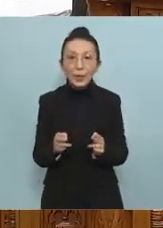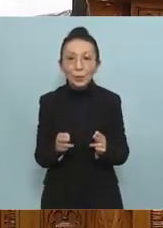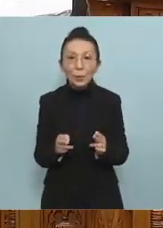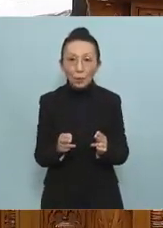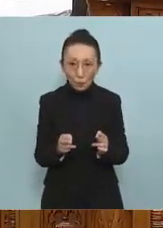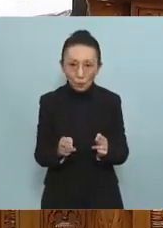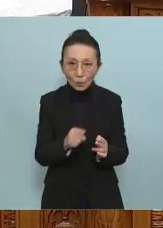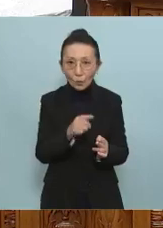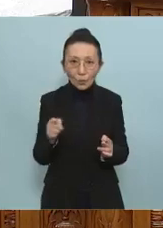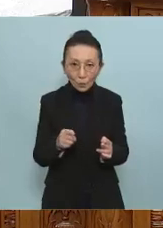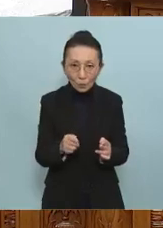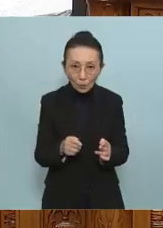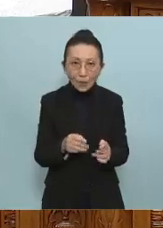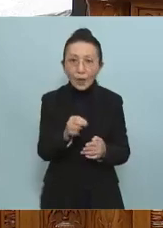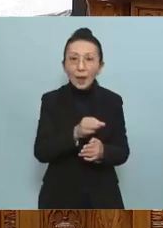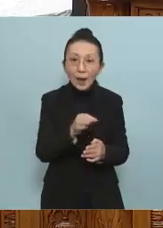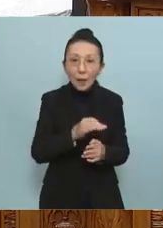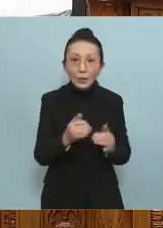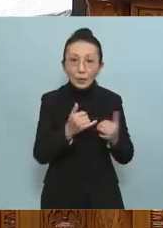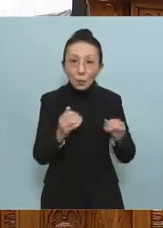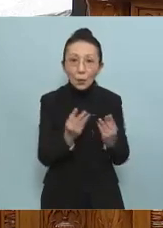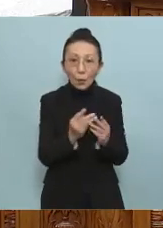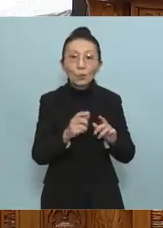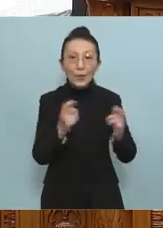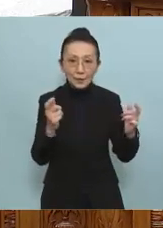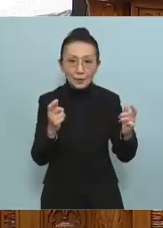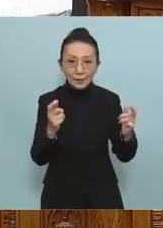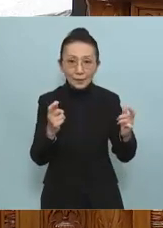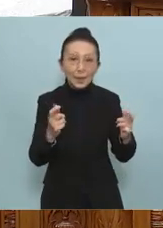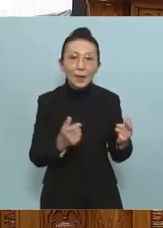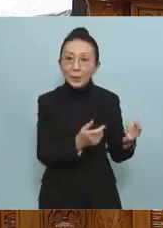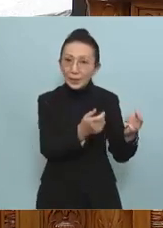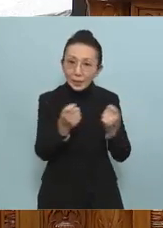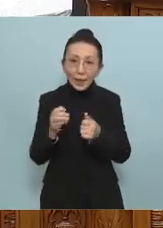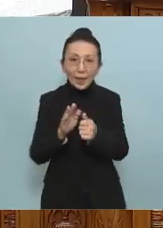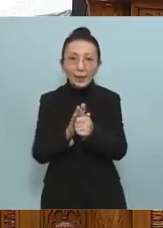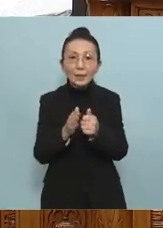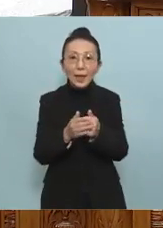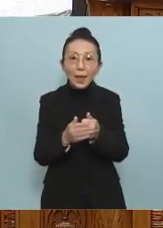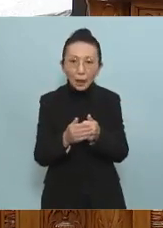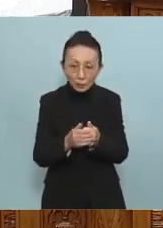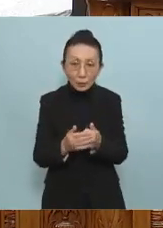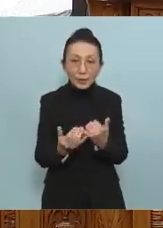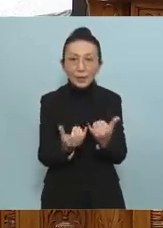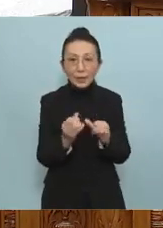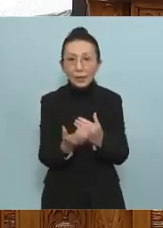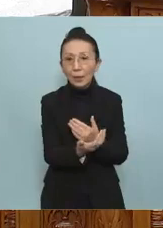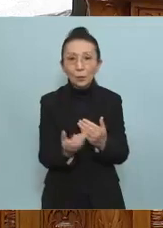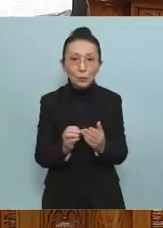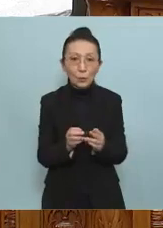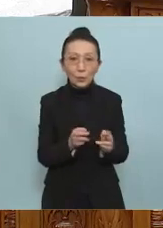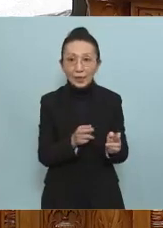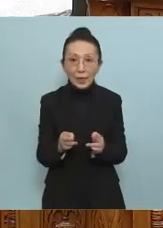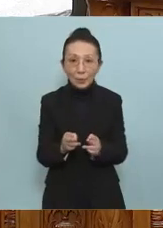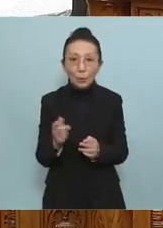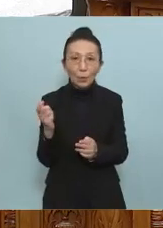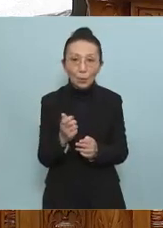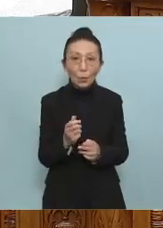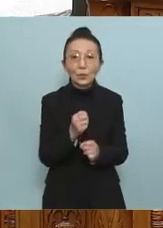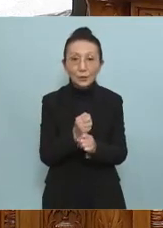増やし、能力に応じてみんなが支え合う持続的な社会保障制度を構築し、現役世代